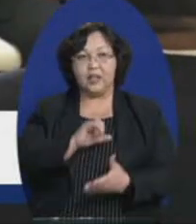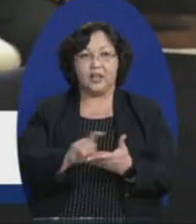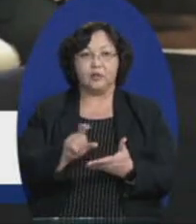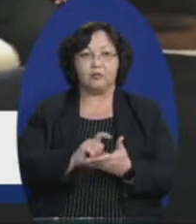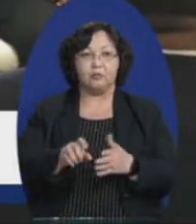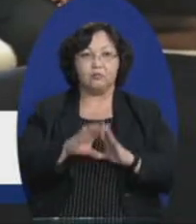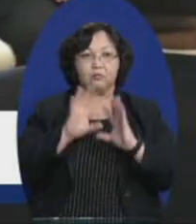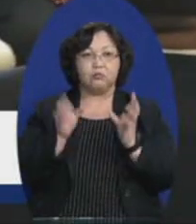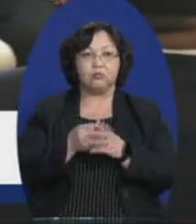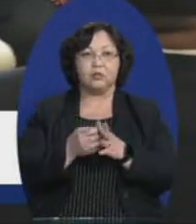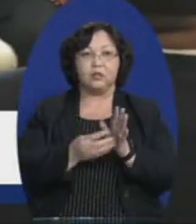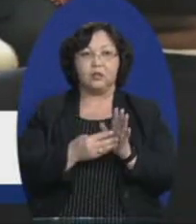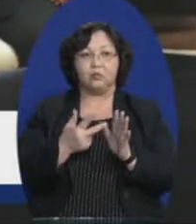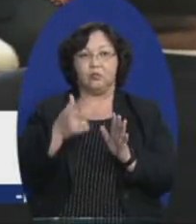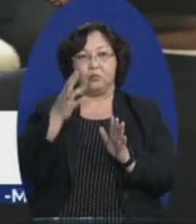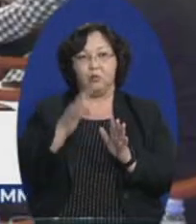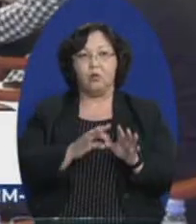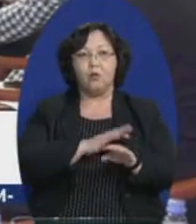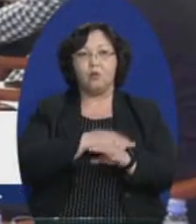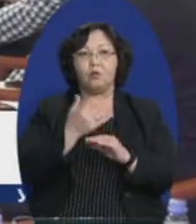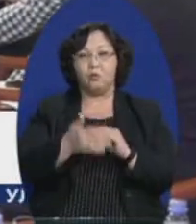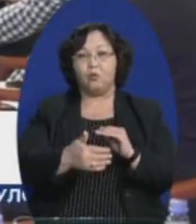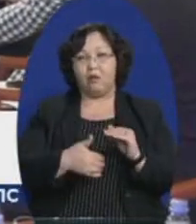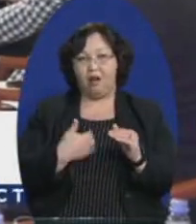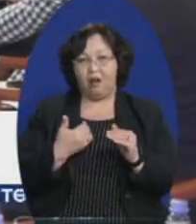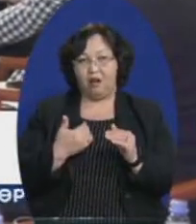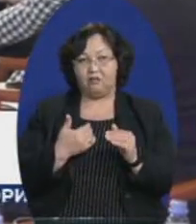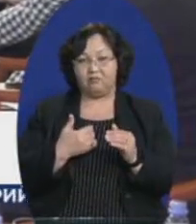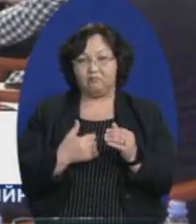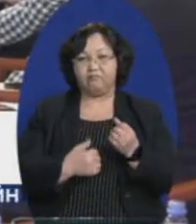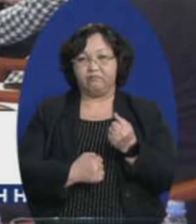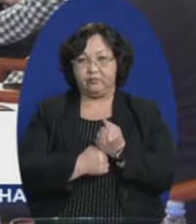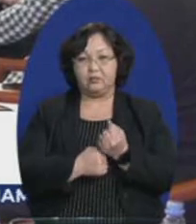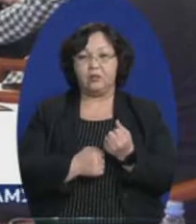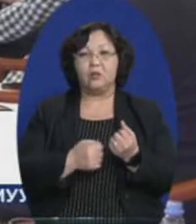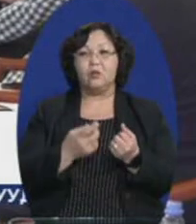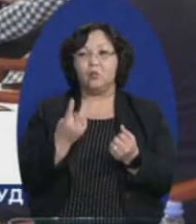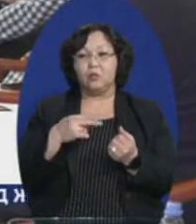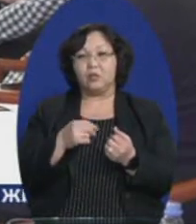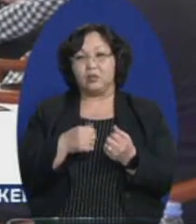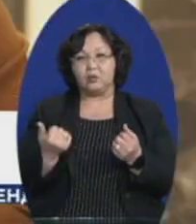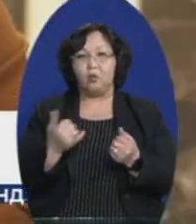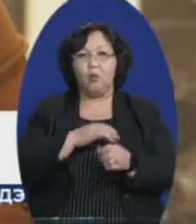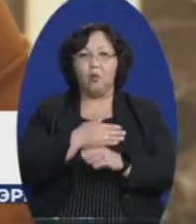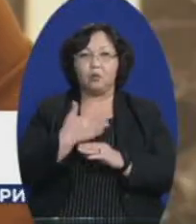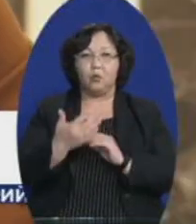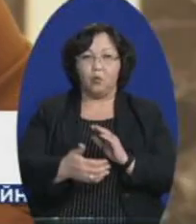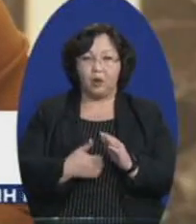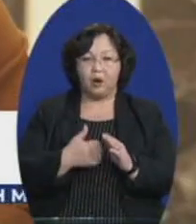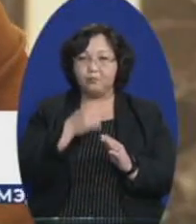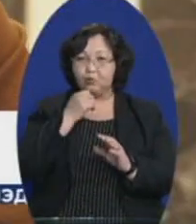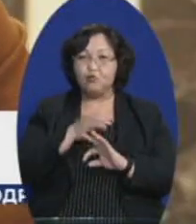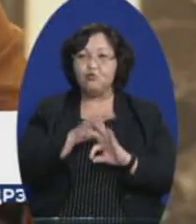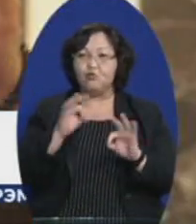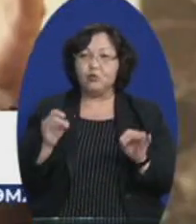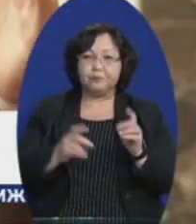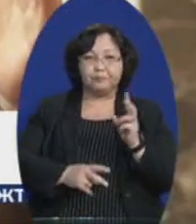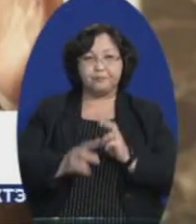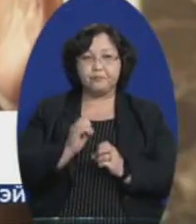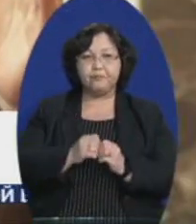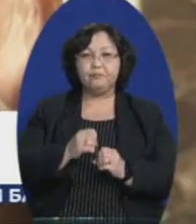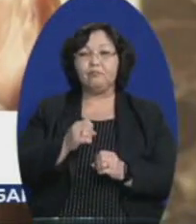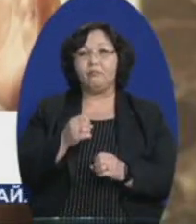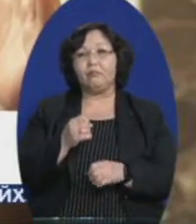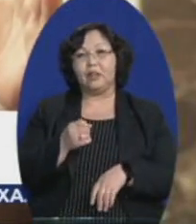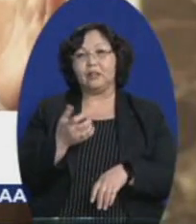экспортын 93% уулуурхаан салбар эзэлдэг бол үлдсэн хувийг уулуурхаан бус бүтээгдэхүүн эзэлж хагас тэрбум Америк долларын орлого төвлөрүүлж